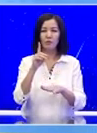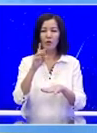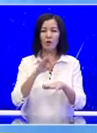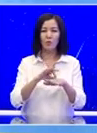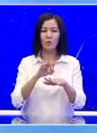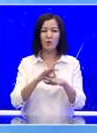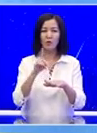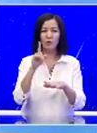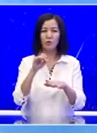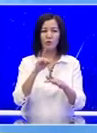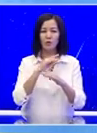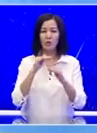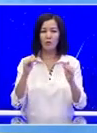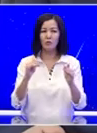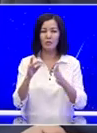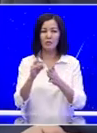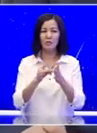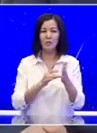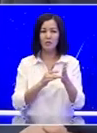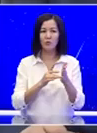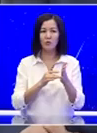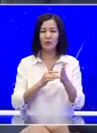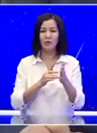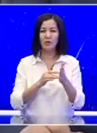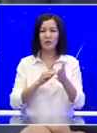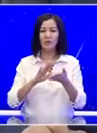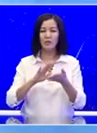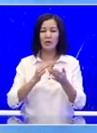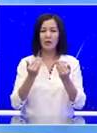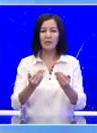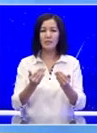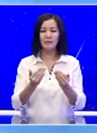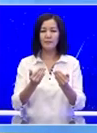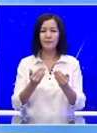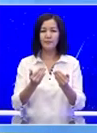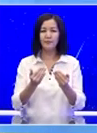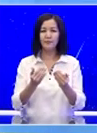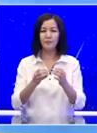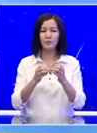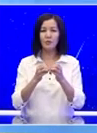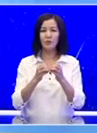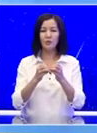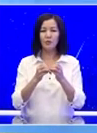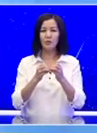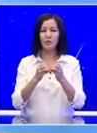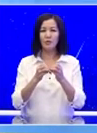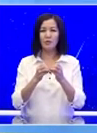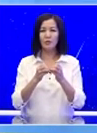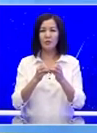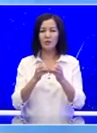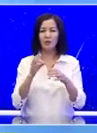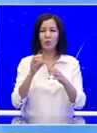Түркістан облысында бірден 34 жағдайға дейін өсті. Атырау облысында 12-ден 45